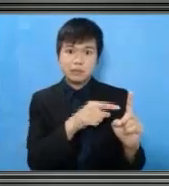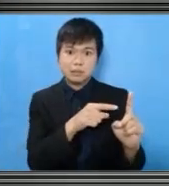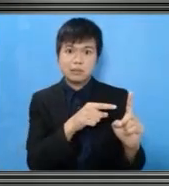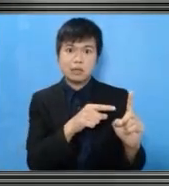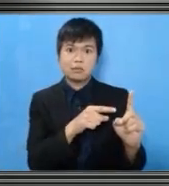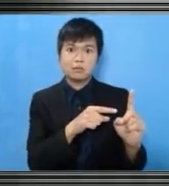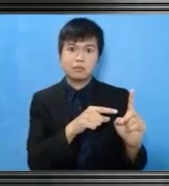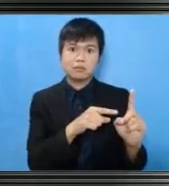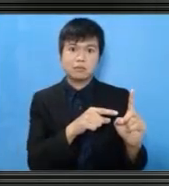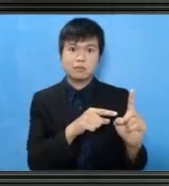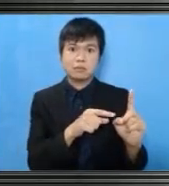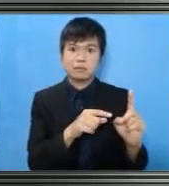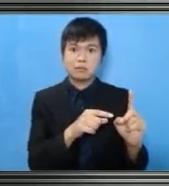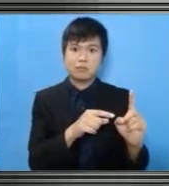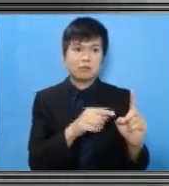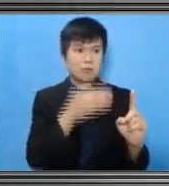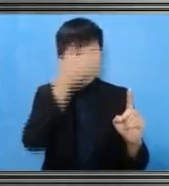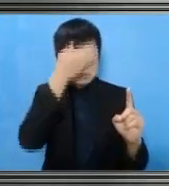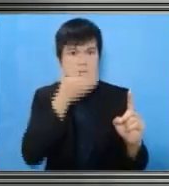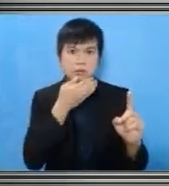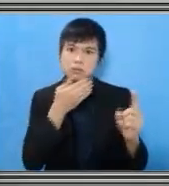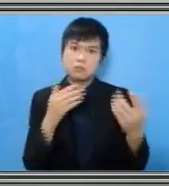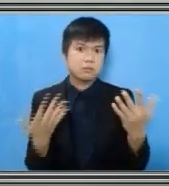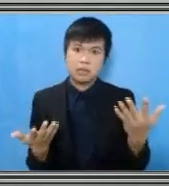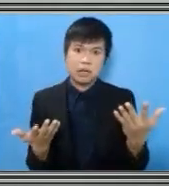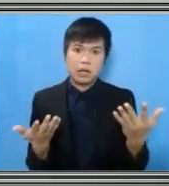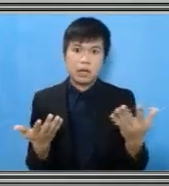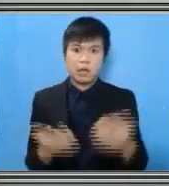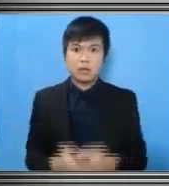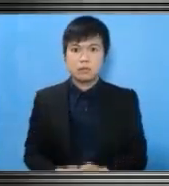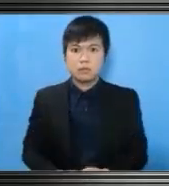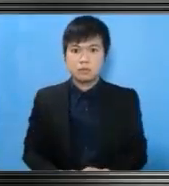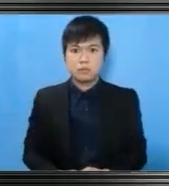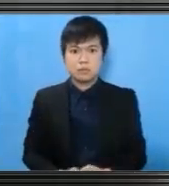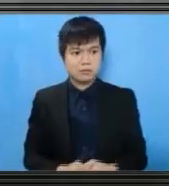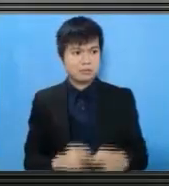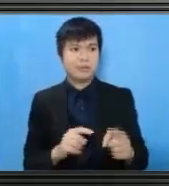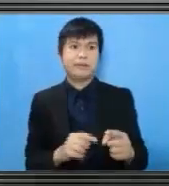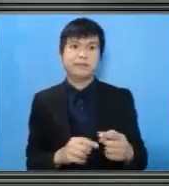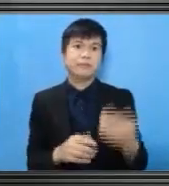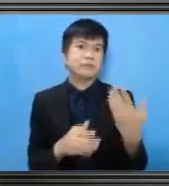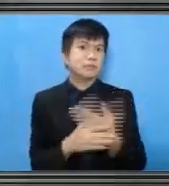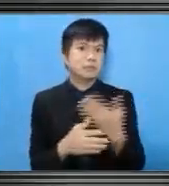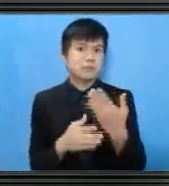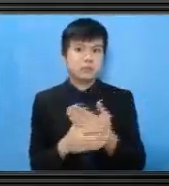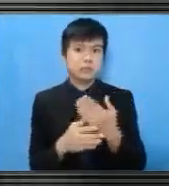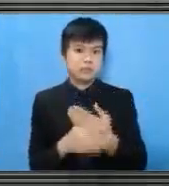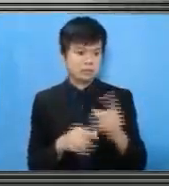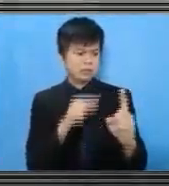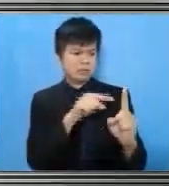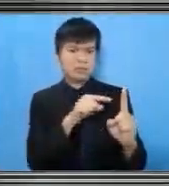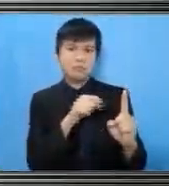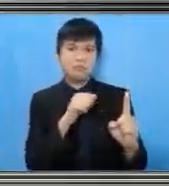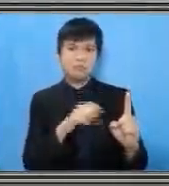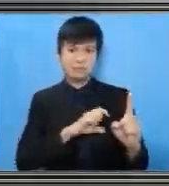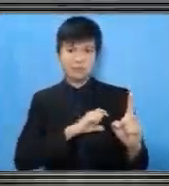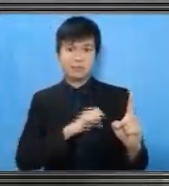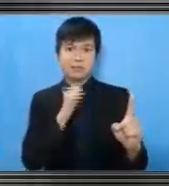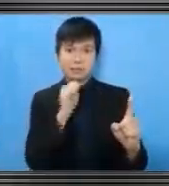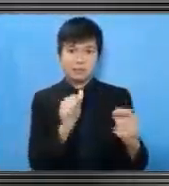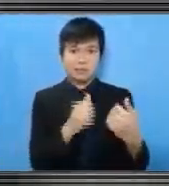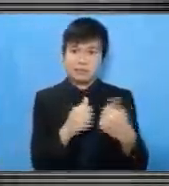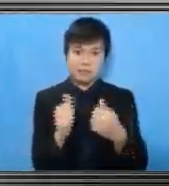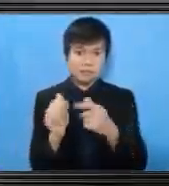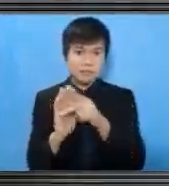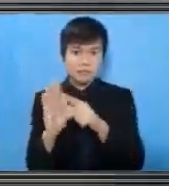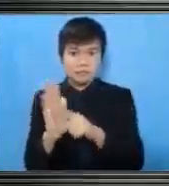wala rin namang suot ng face shield. Kayo po yung abala, hindi po kayo sumusunod. Kung gusto niyo sumunod yung mga tao, dapat mauna